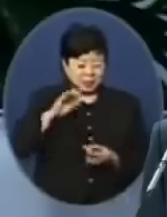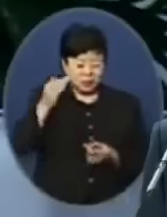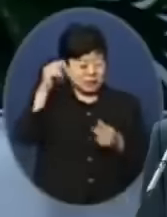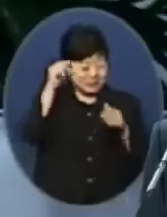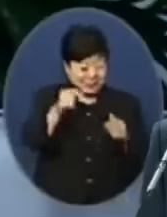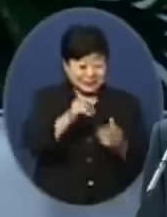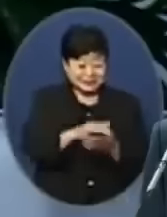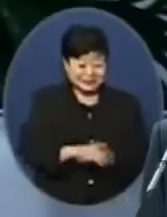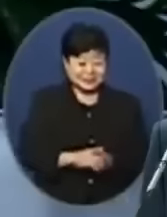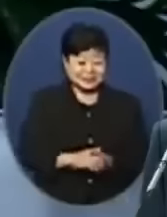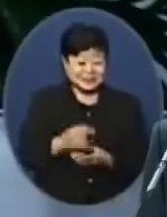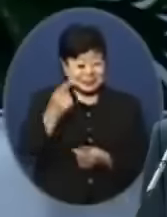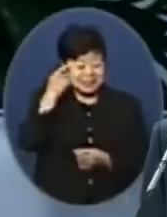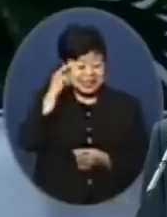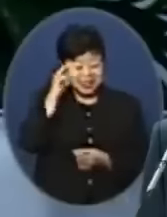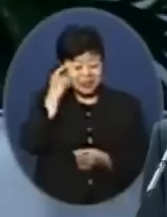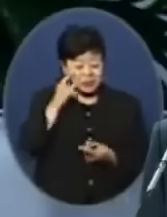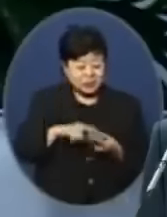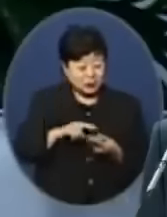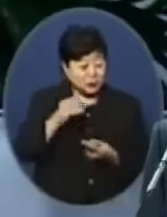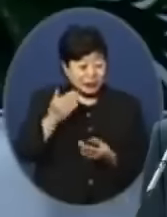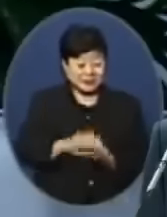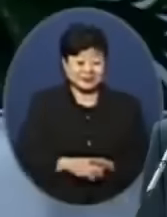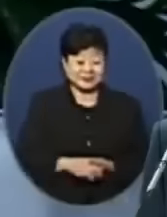될지어다. 생각하고 있으면 그대로 돼요.